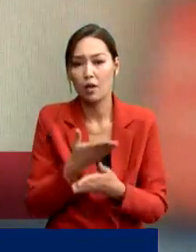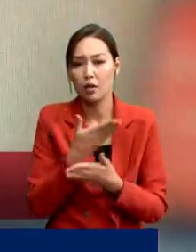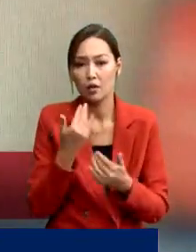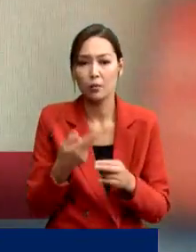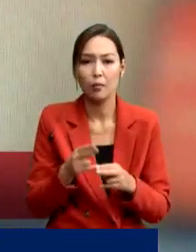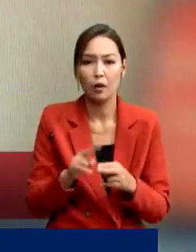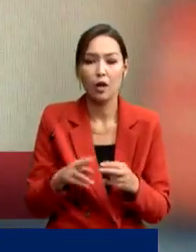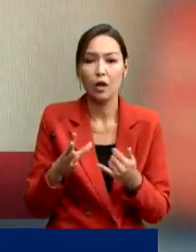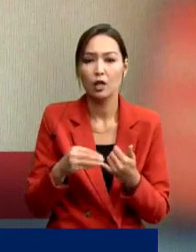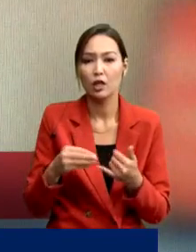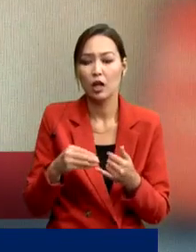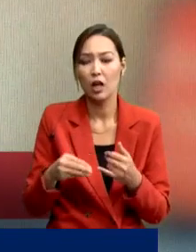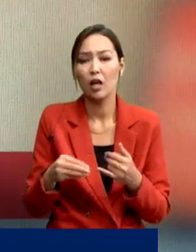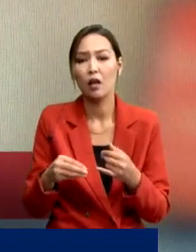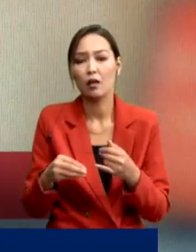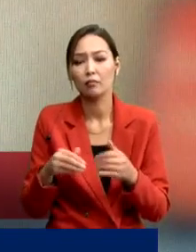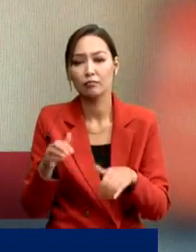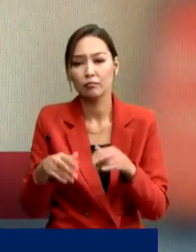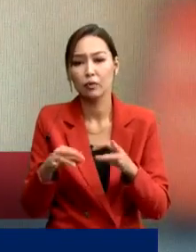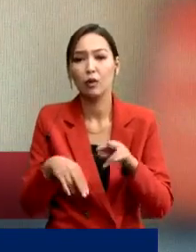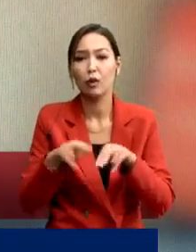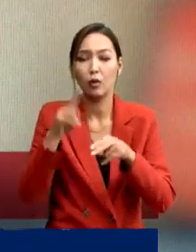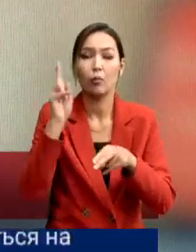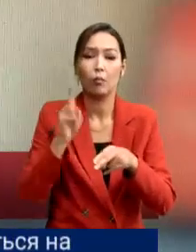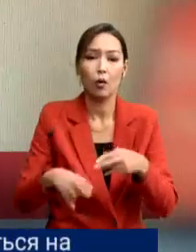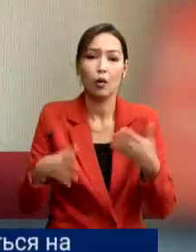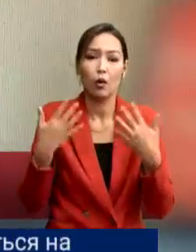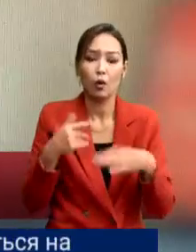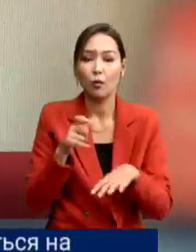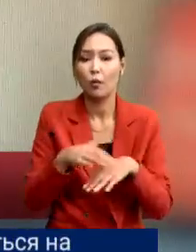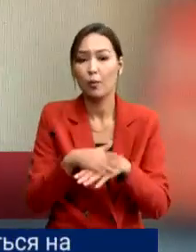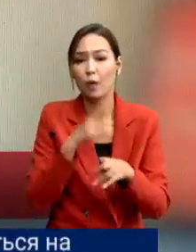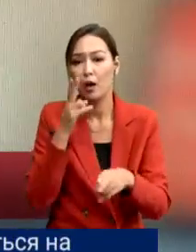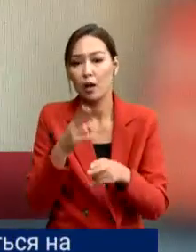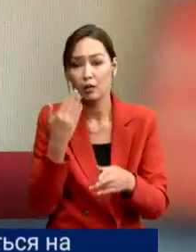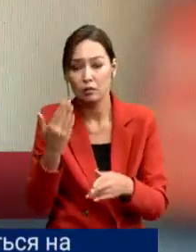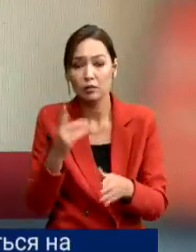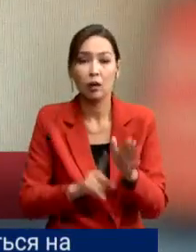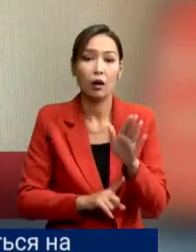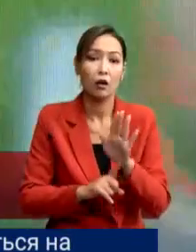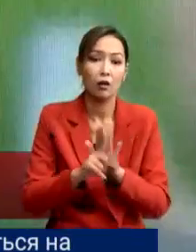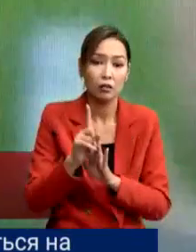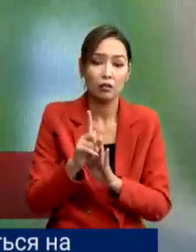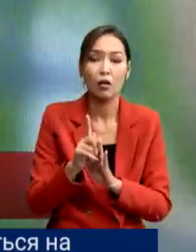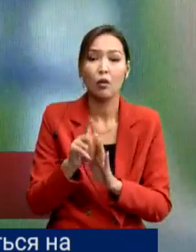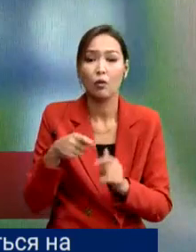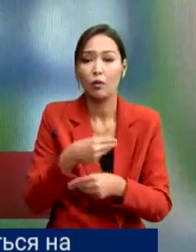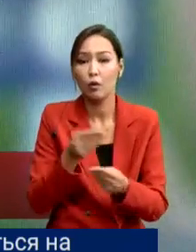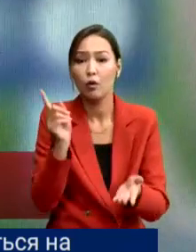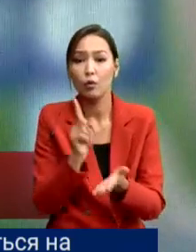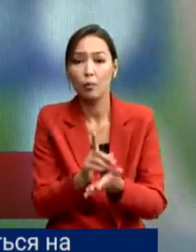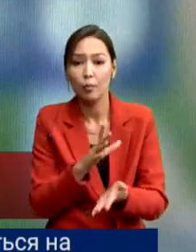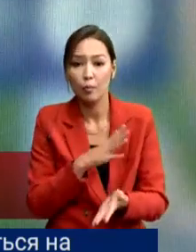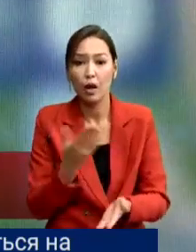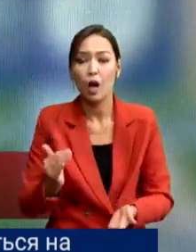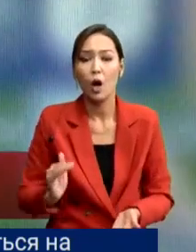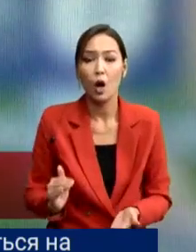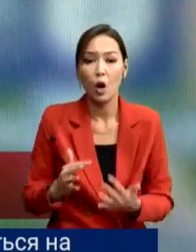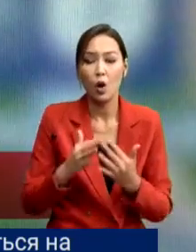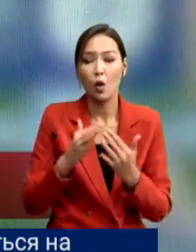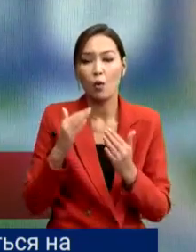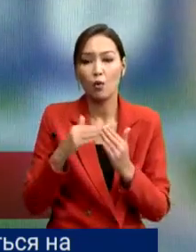жетіп жүргенде құрылыс аяқсыз қалған. Тұрғындардың шағымы бойынша өткен жылы тергеу басталыпты. Сол уақыттан бері қамауда болған кооператив иесі